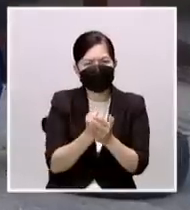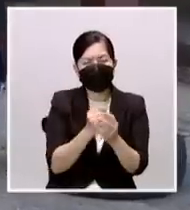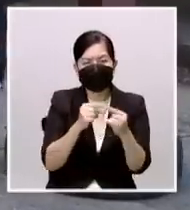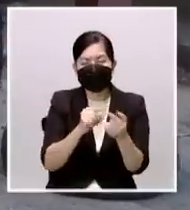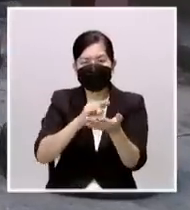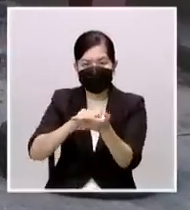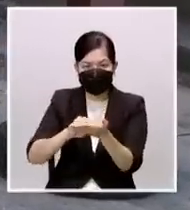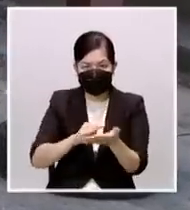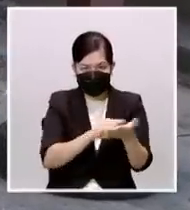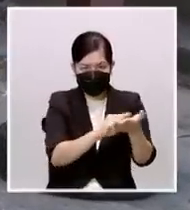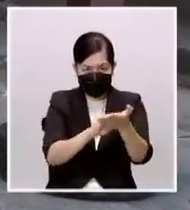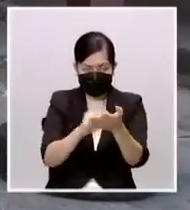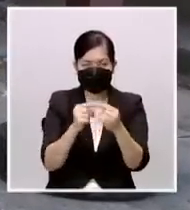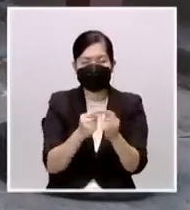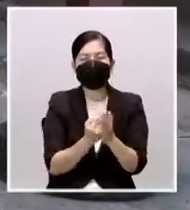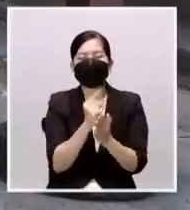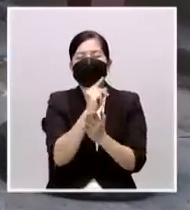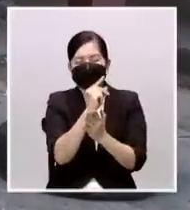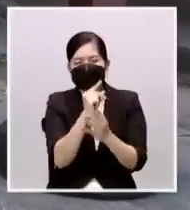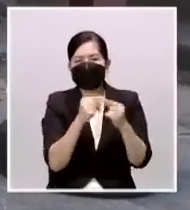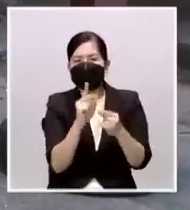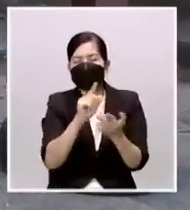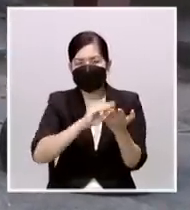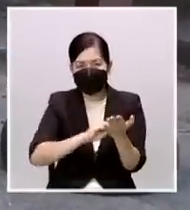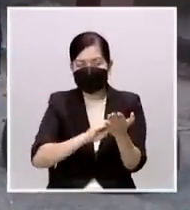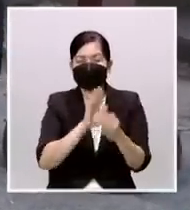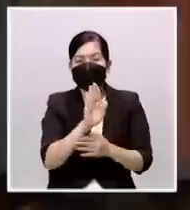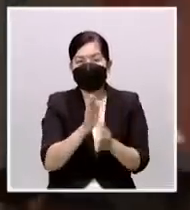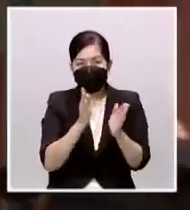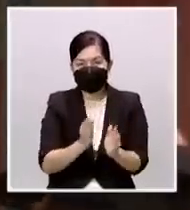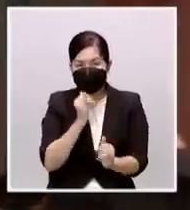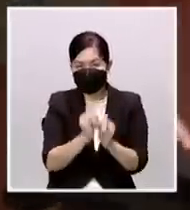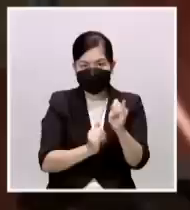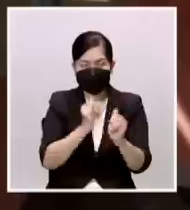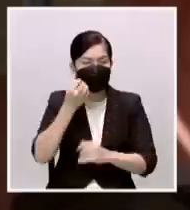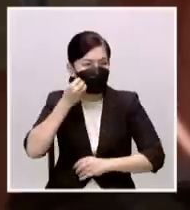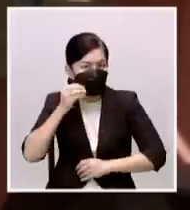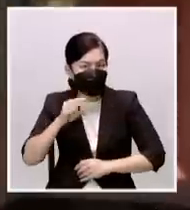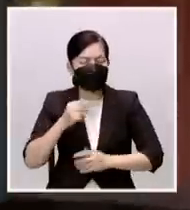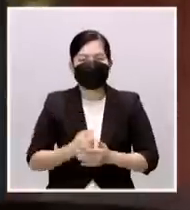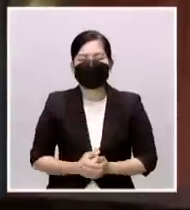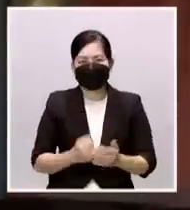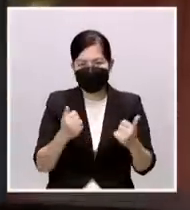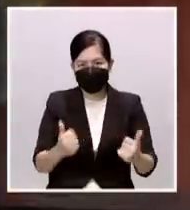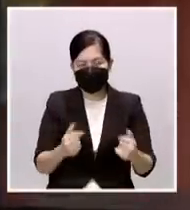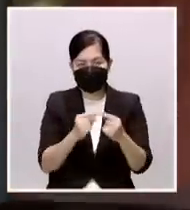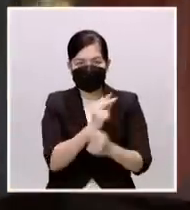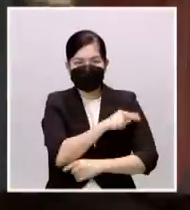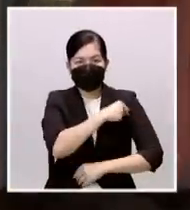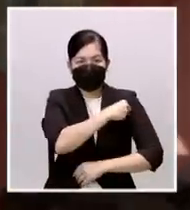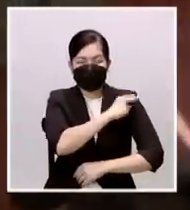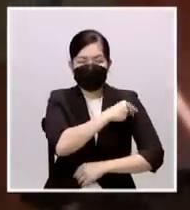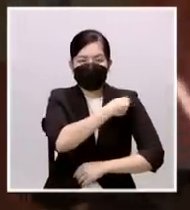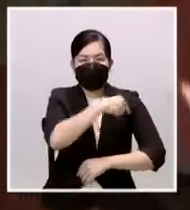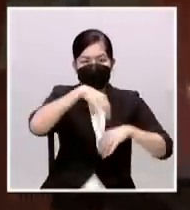ทึกข้อมูลผู้เดินทางกลับภูมิลำเนาและให้คำปรึกษาในส่วนของการรักษาขณะนี้โรงพยาบาลทุกแห่ง